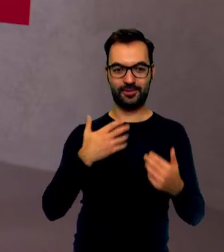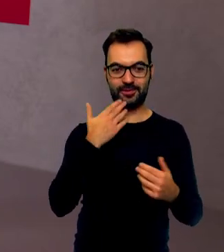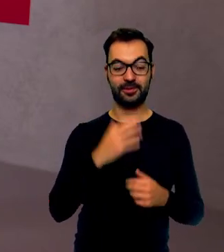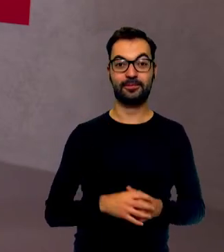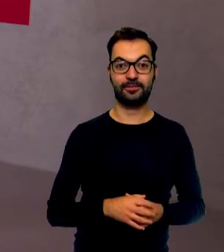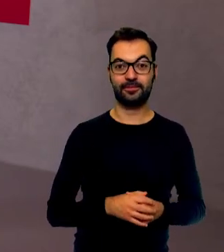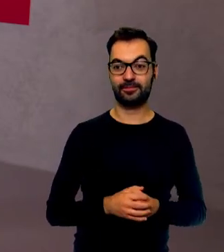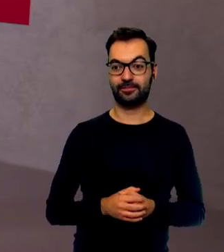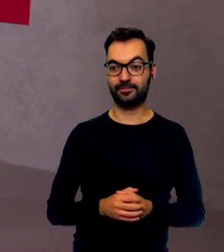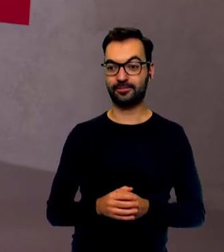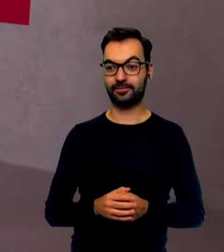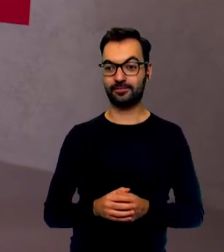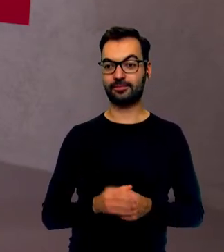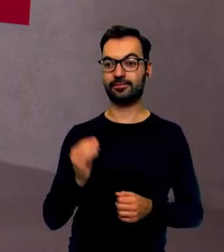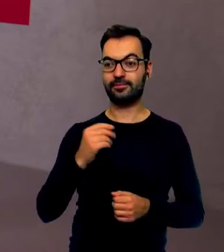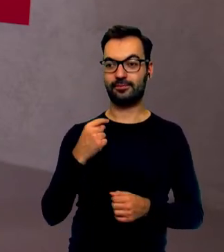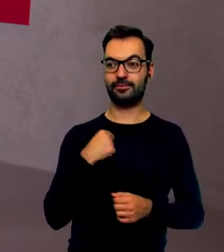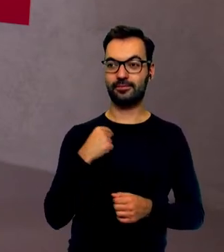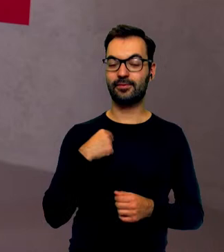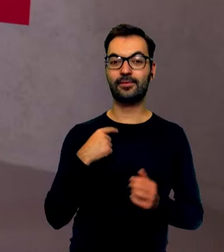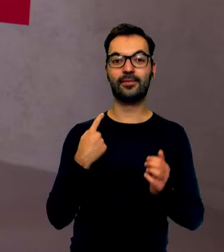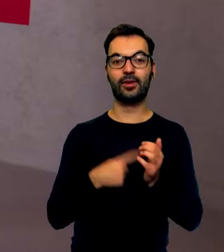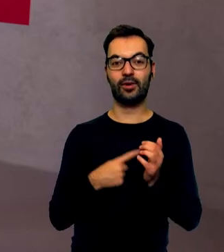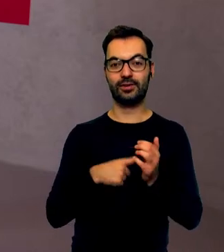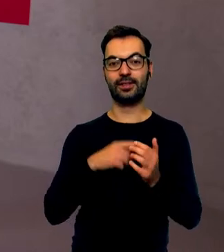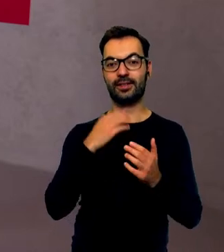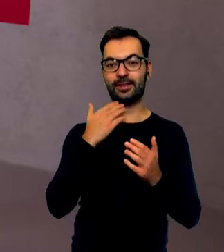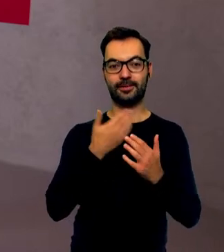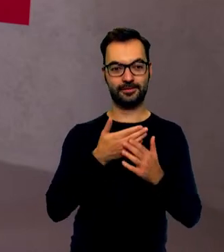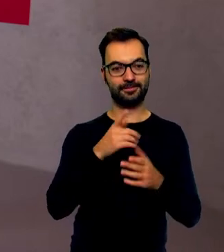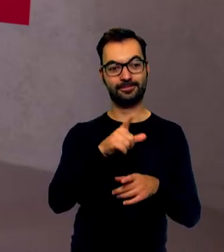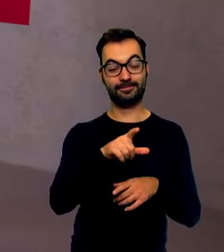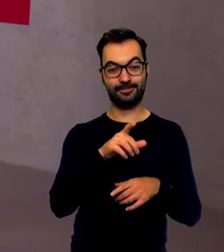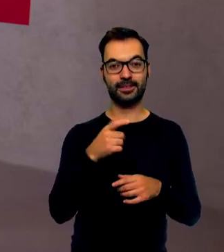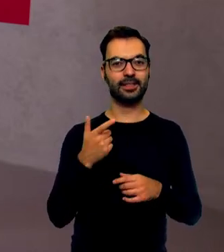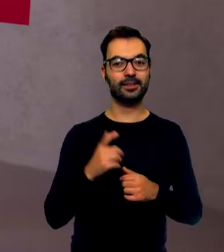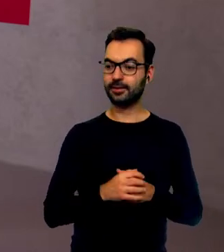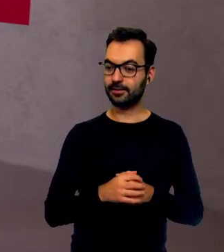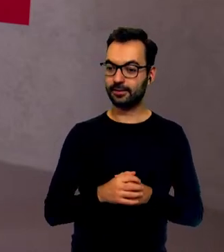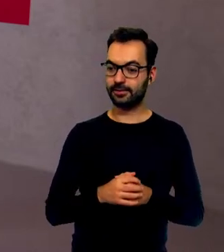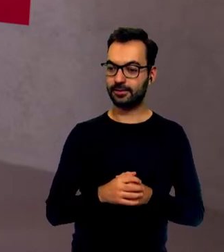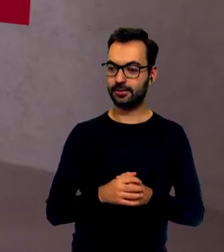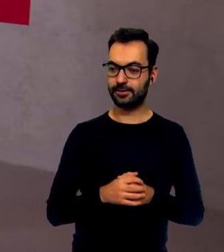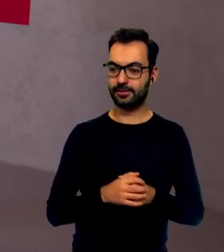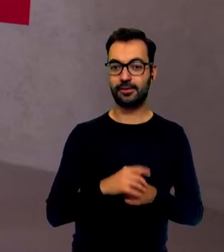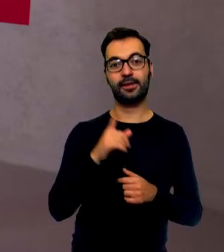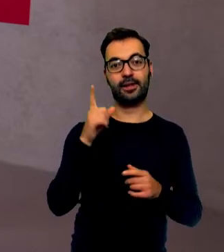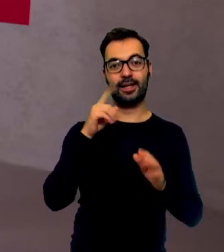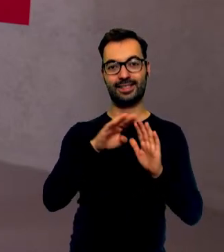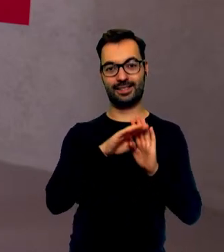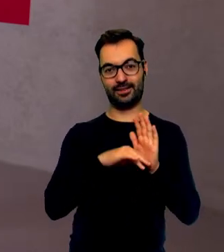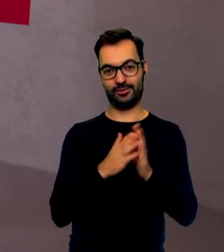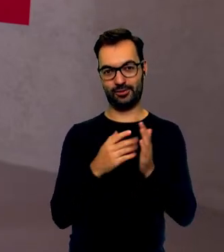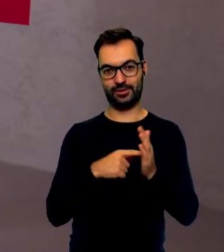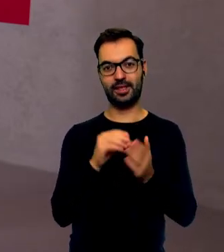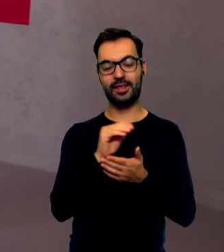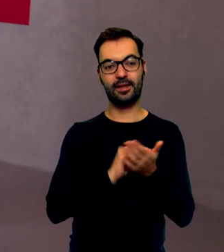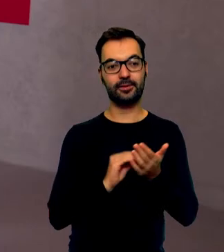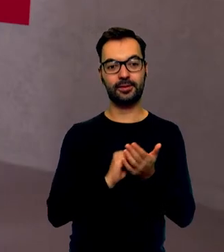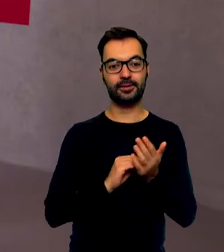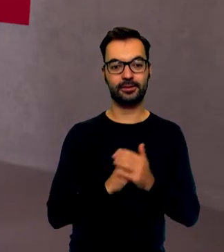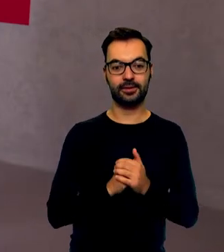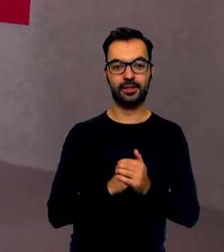przetrwałem. To ja teraz jeszcze ostatnie wyznanie od ciebie wyciągnę, ponieważ z tego, co pamiętam, w Regułach na czas chaosu